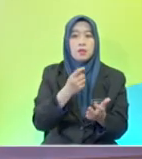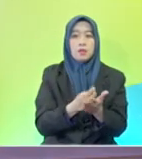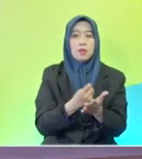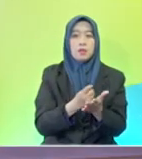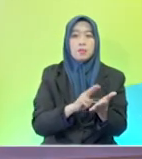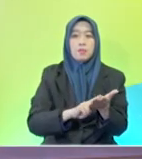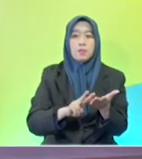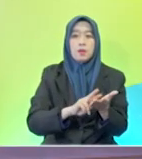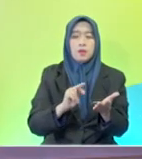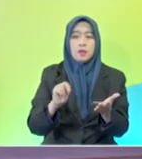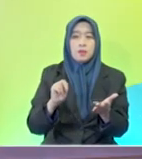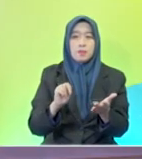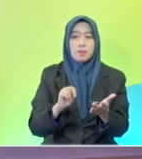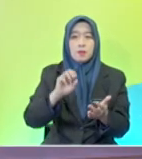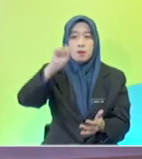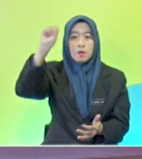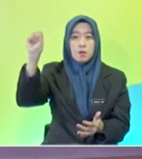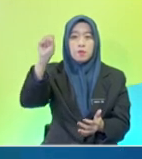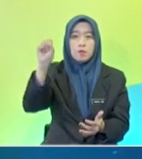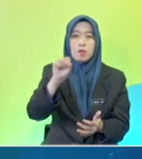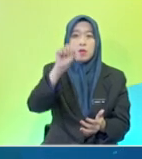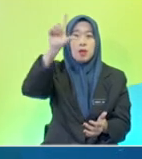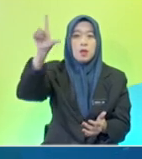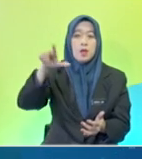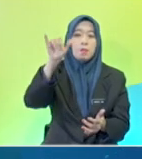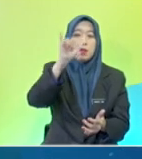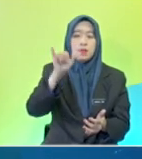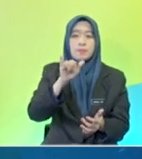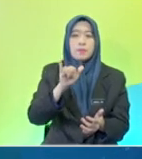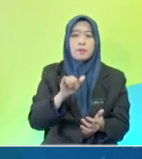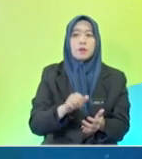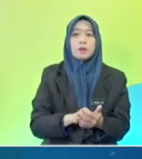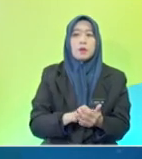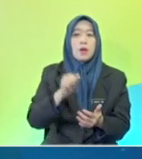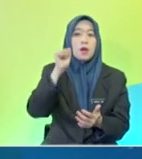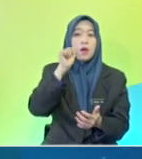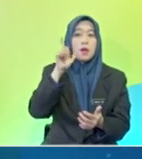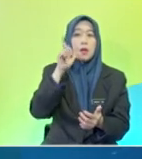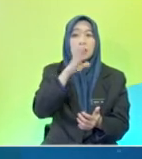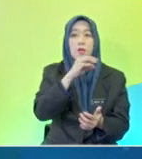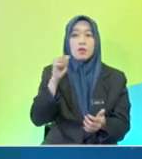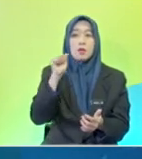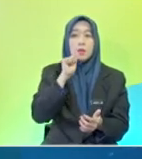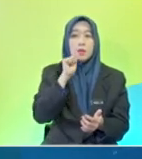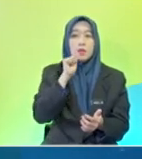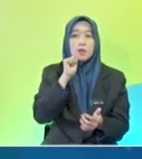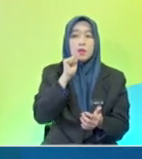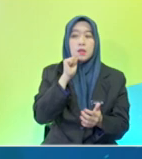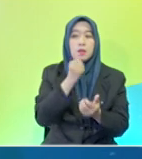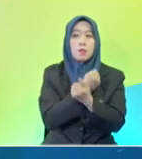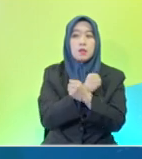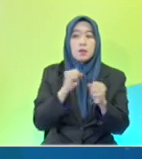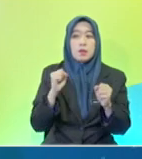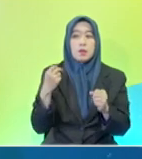dan juga Amni. Alia dan juga Amni. Okey, dah setelah bersedia, apabila